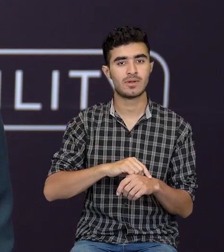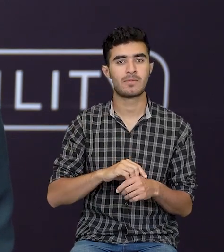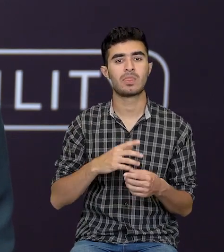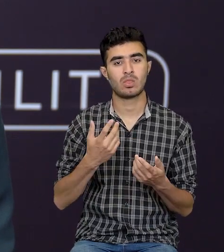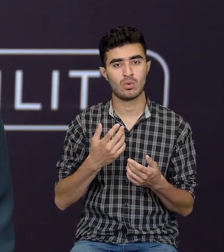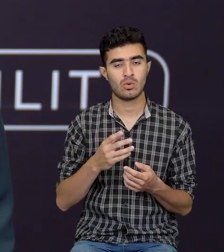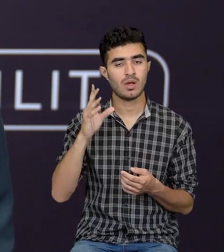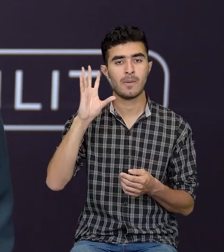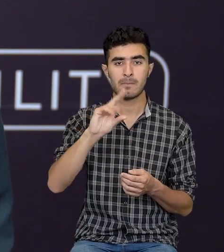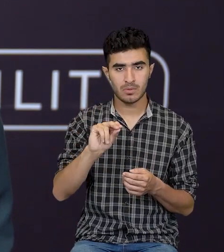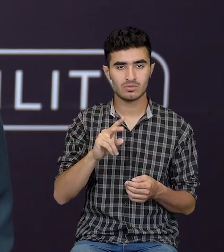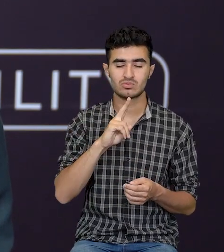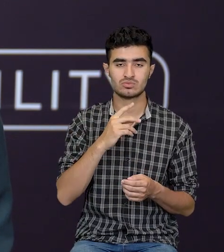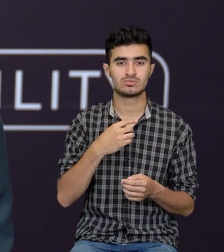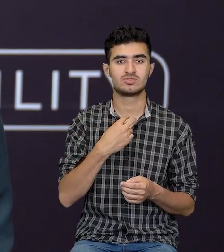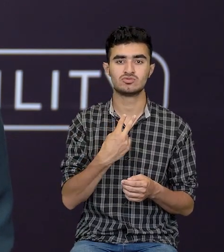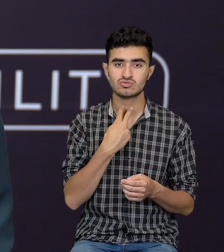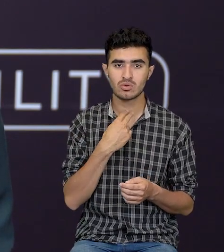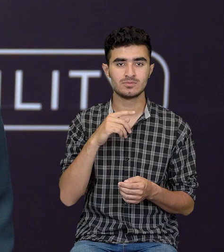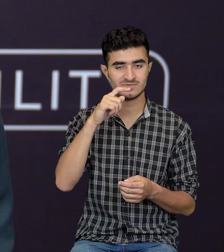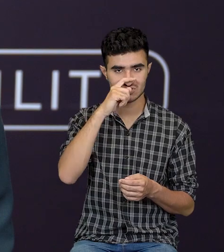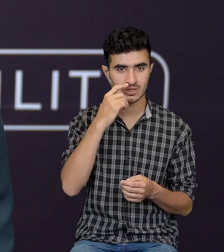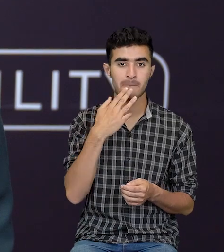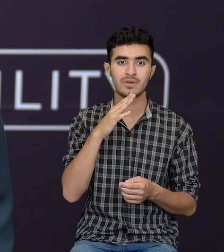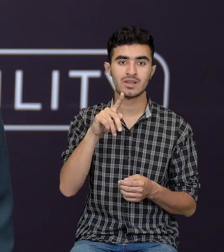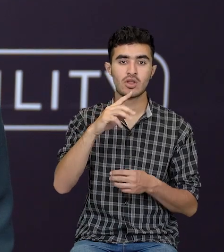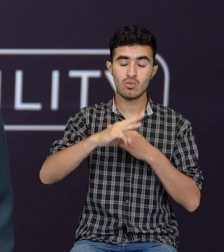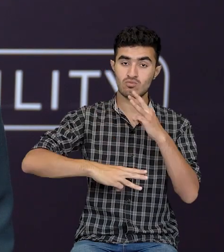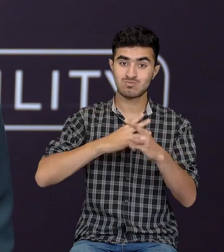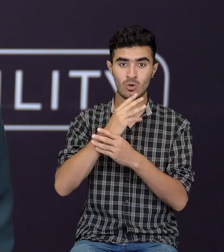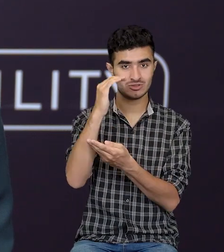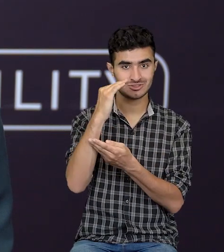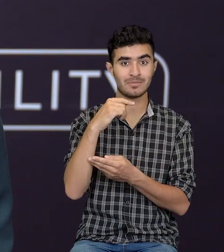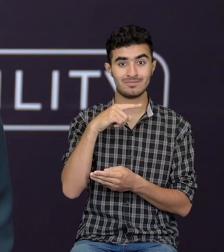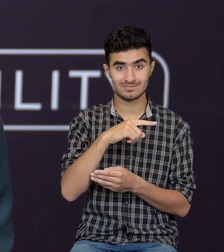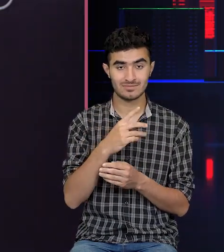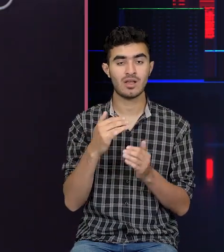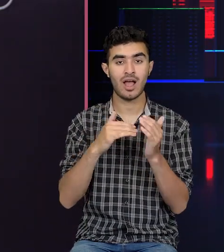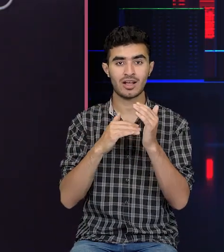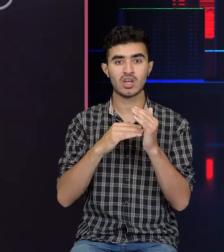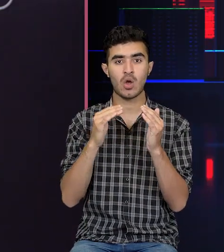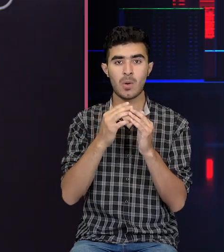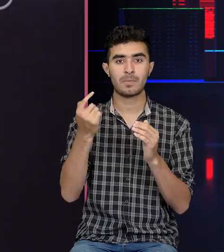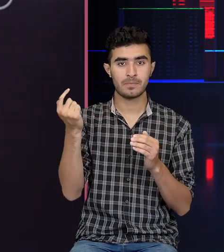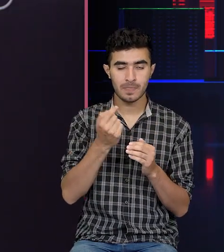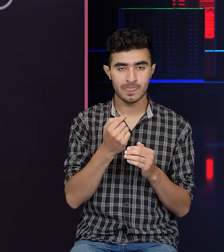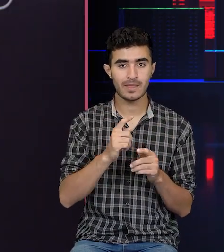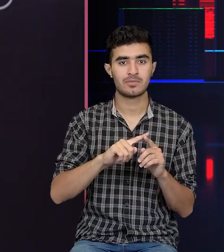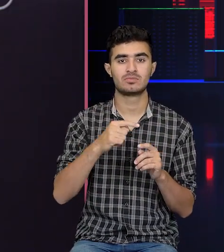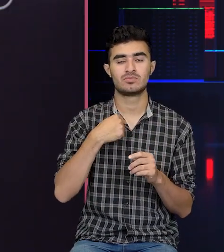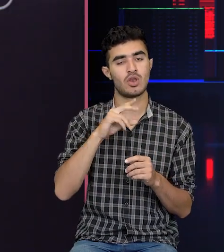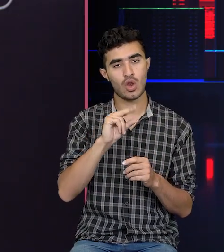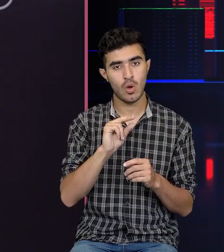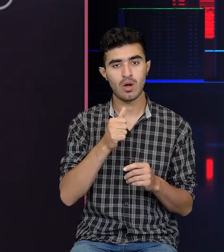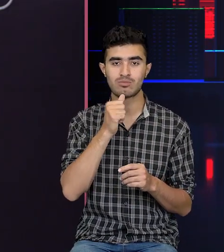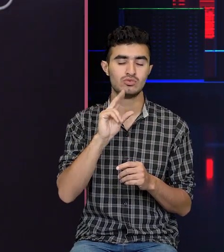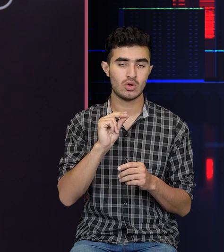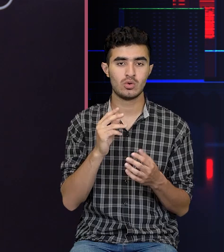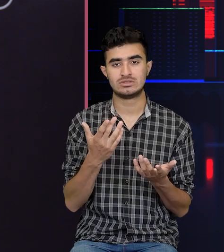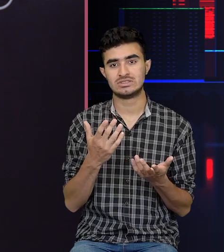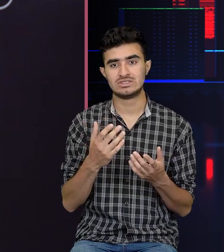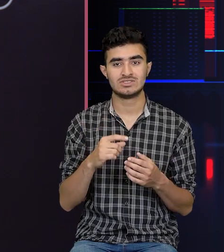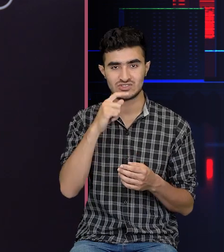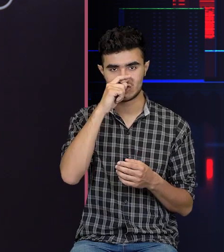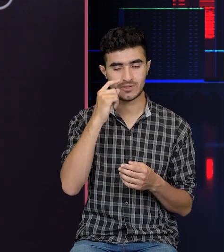हुई इमरान भाई से, तो इमरान भाई ने मुझे कहा कि मेरी बात मान लो, चले जाओ। जब मैं वहाँ पे जाके मिला तो इन्होंने मुझे कहा कि बेटा